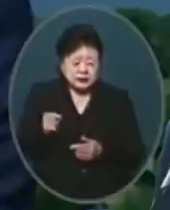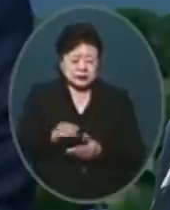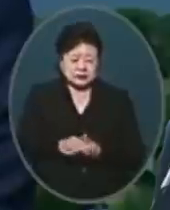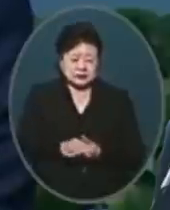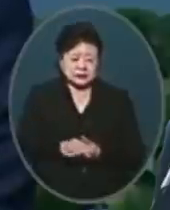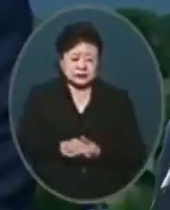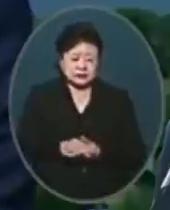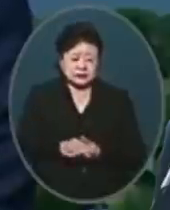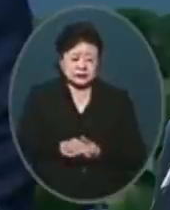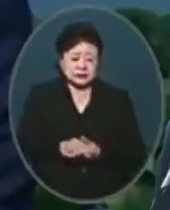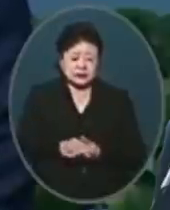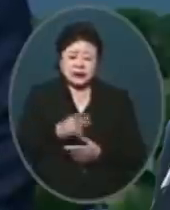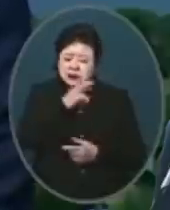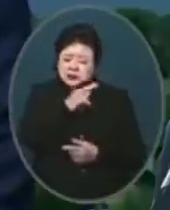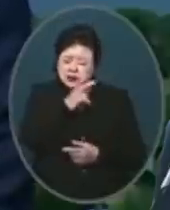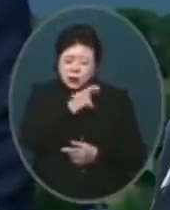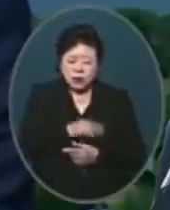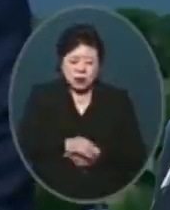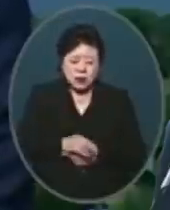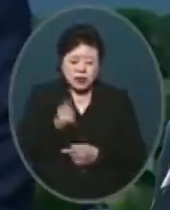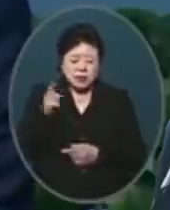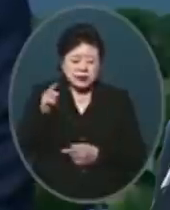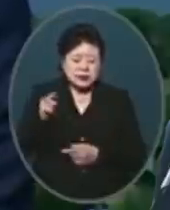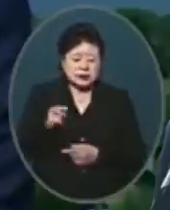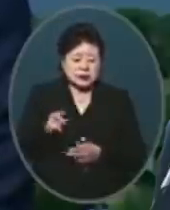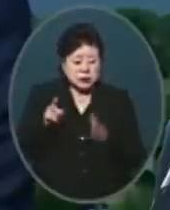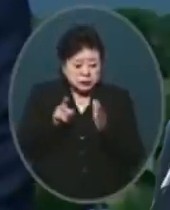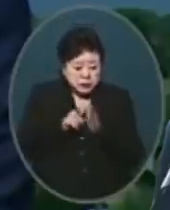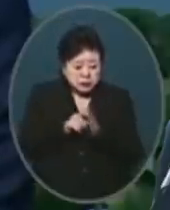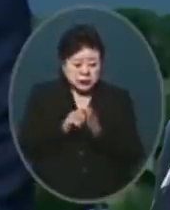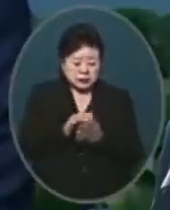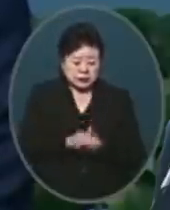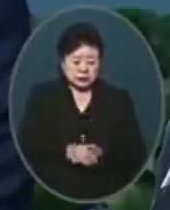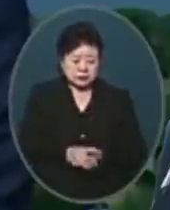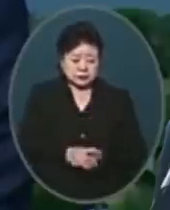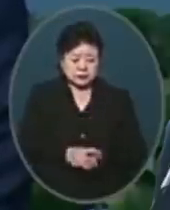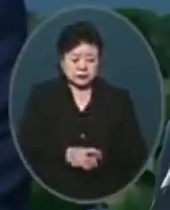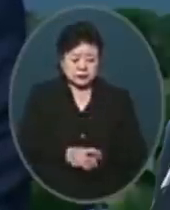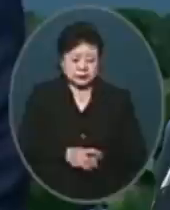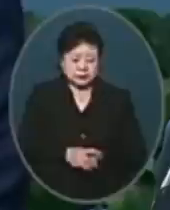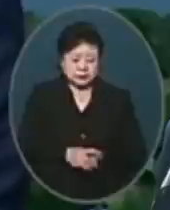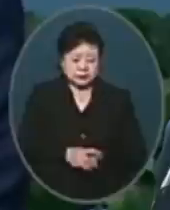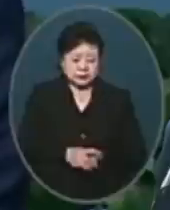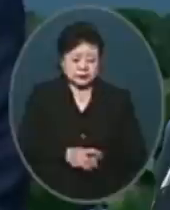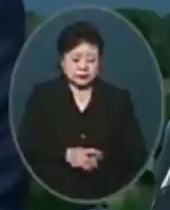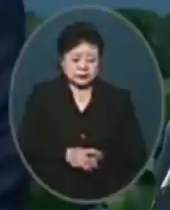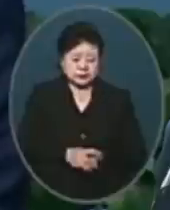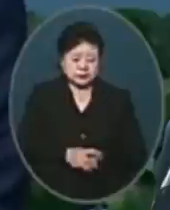99%는 의심이고 1%는 믿음입니다.